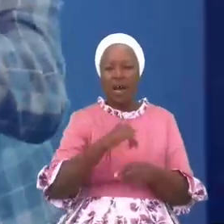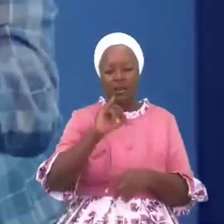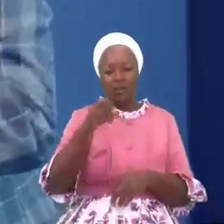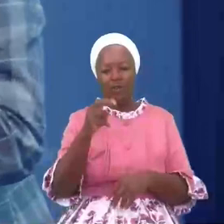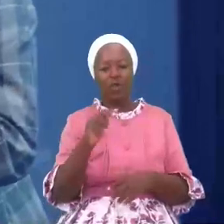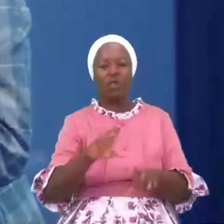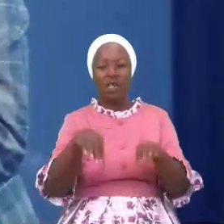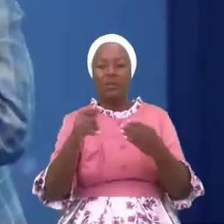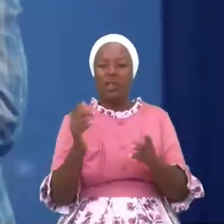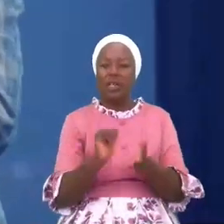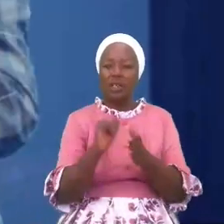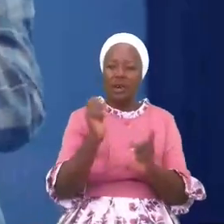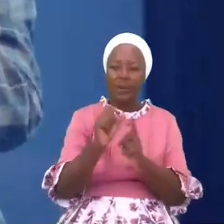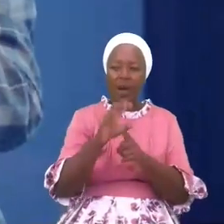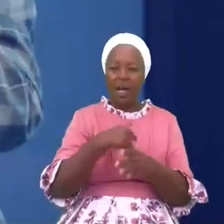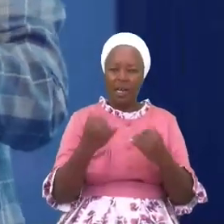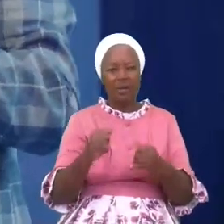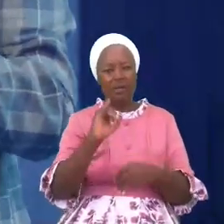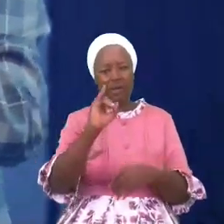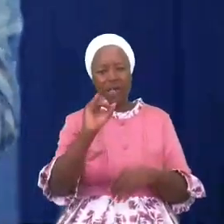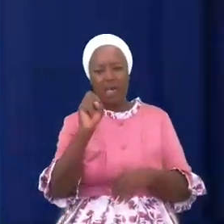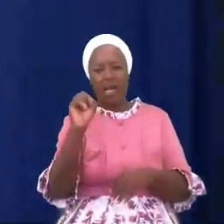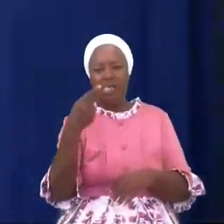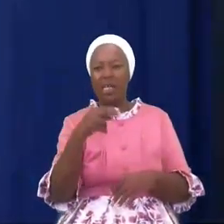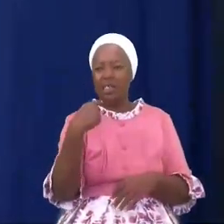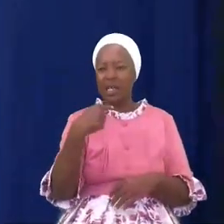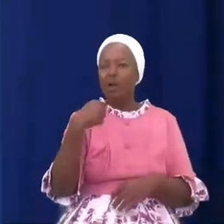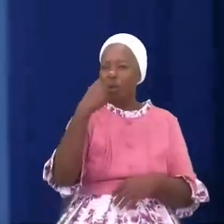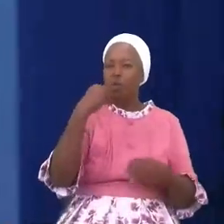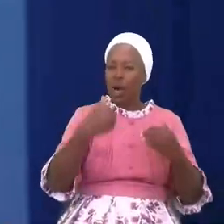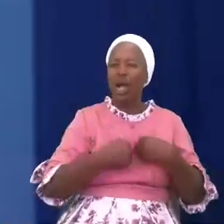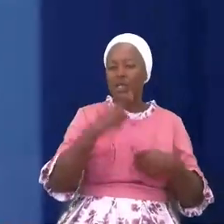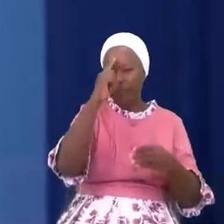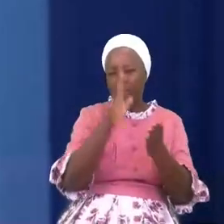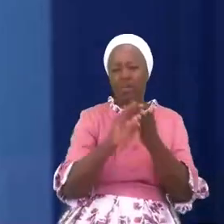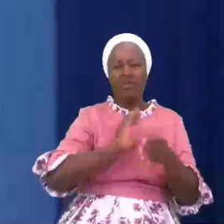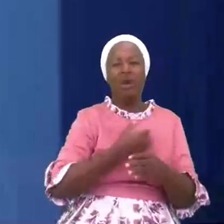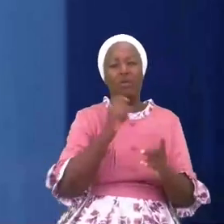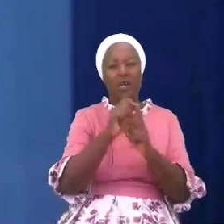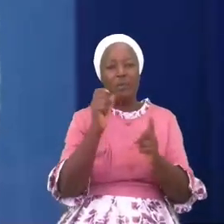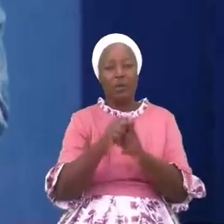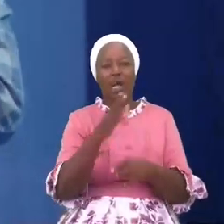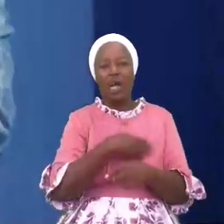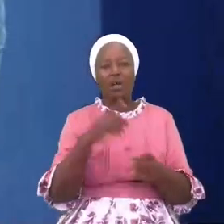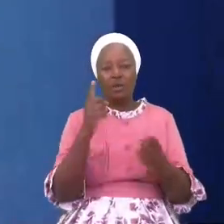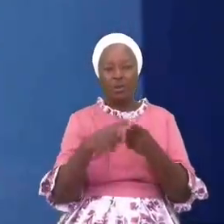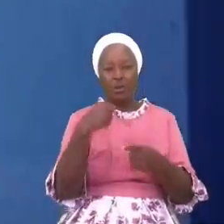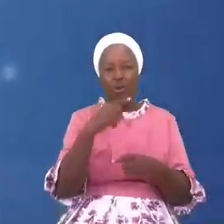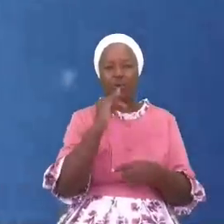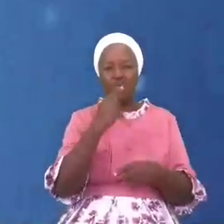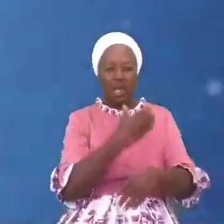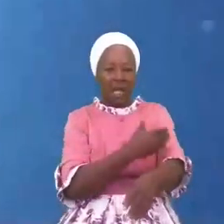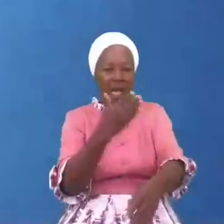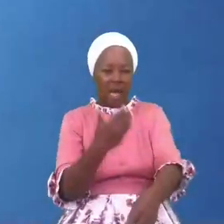rapport et dit, et comme Isaïe a dit, qui a cru à notre prédication, notre rapport? Et à qui le bras